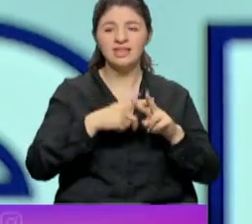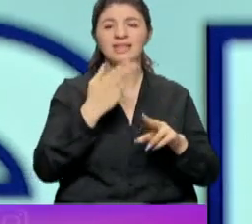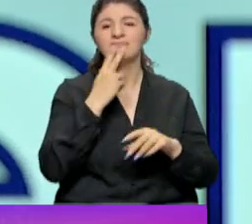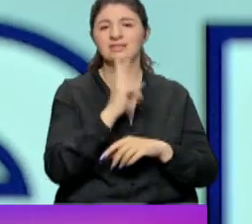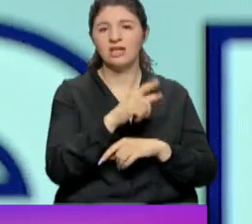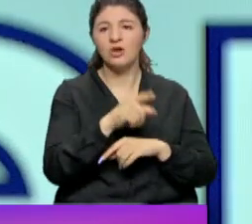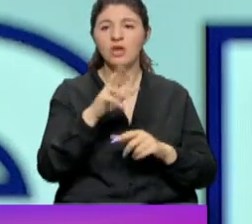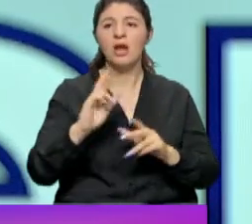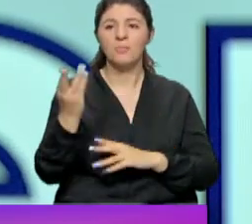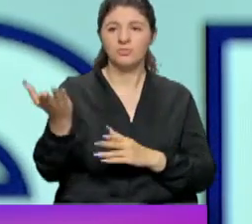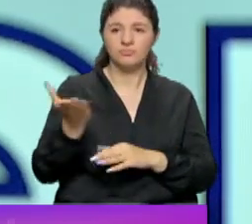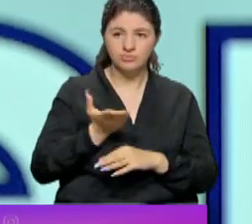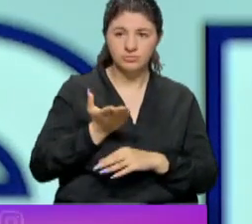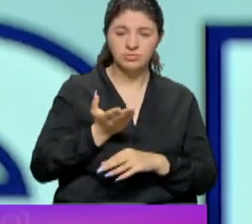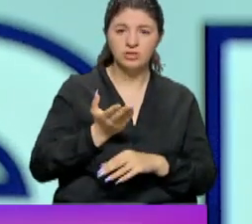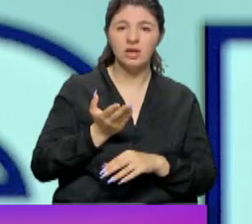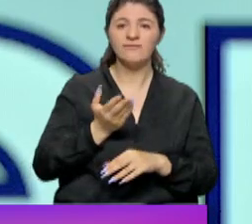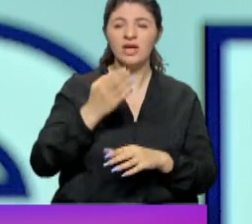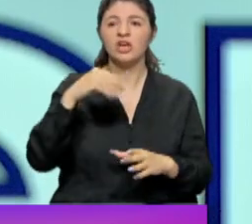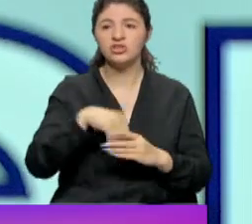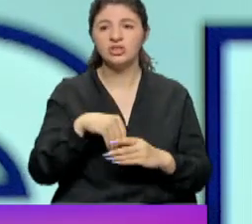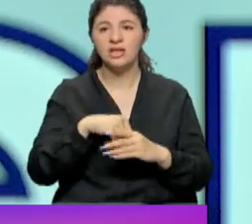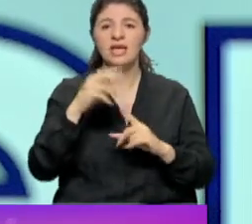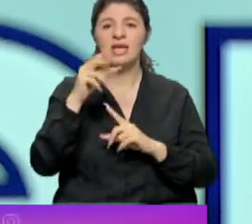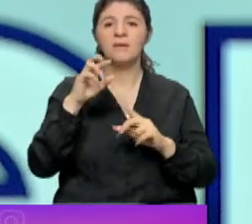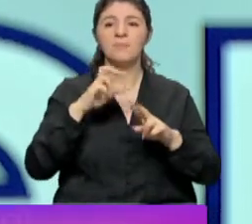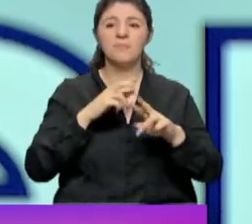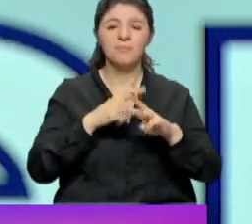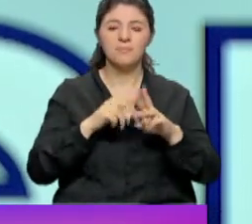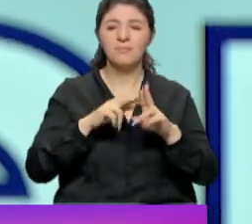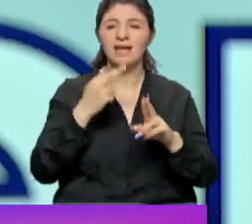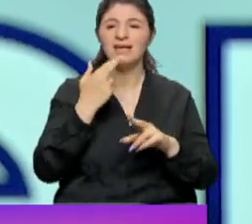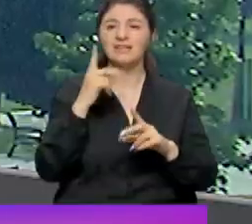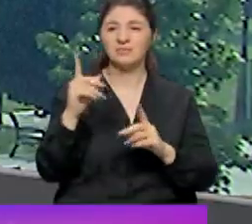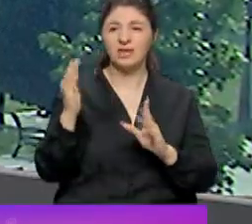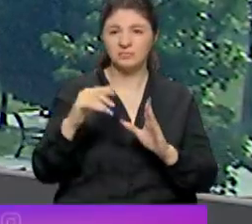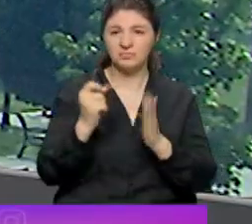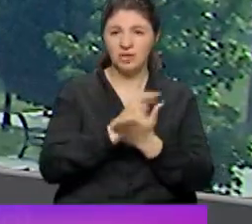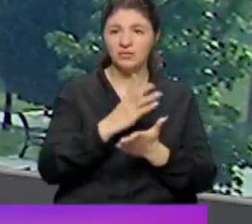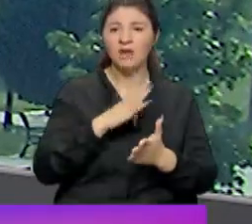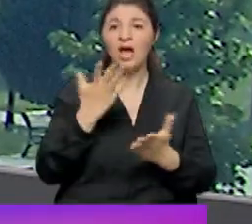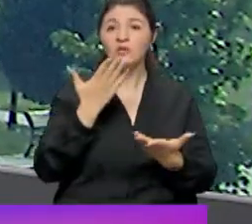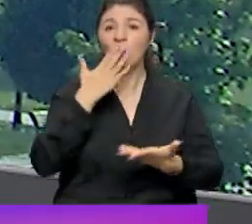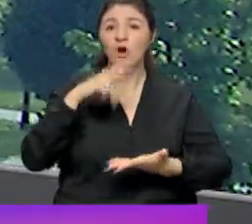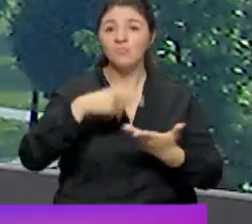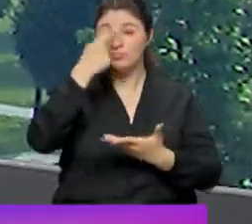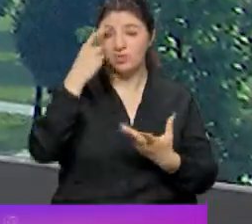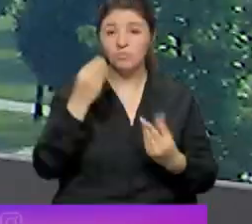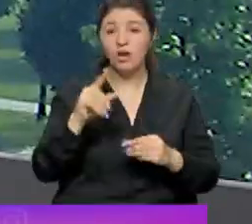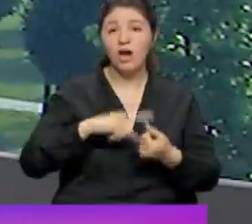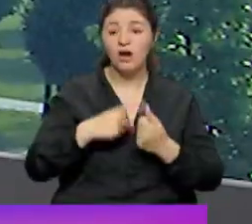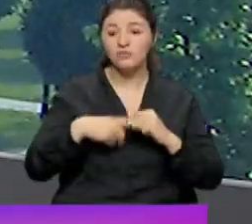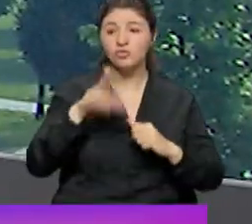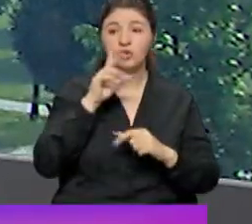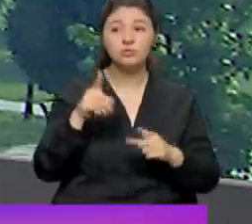şimdi onun raporu geldi ve içinde de İpek Kıraç'tan bize gelmiş bir mektup ama henüz okuma imkanı bulamadım hafta